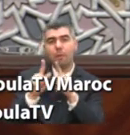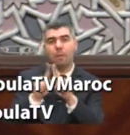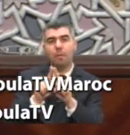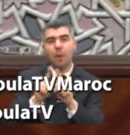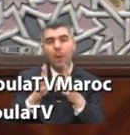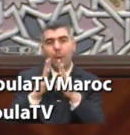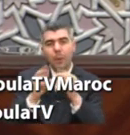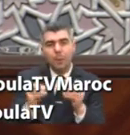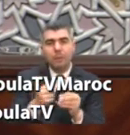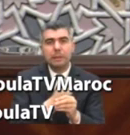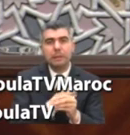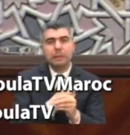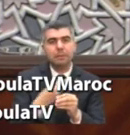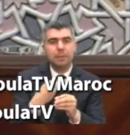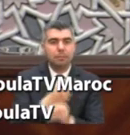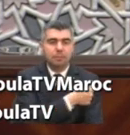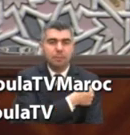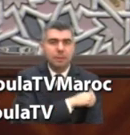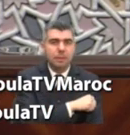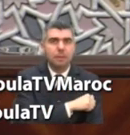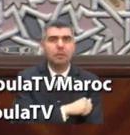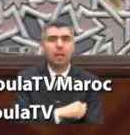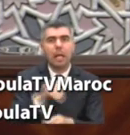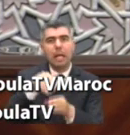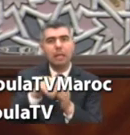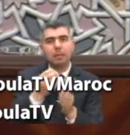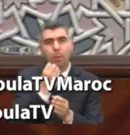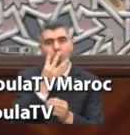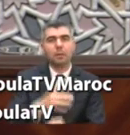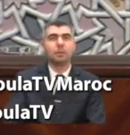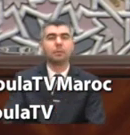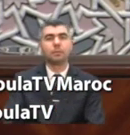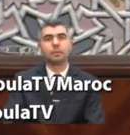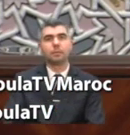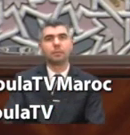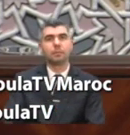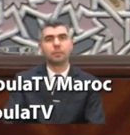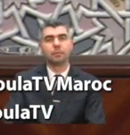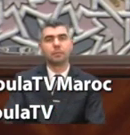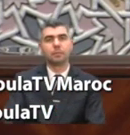وشبه الطبية للسيدات والسادة النواب المحترمين من الفريق الاشتراكي. تفضلي السيدة النائبة المحترمة.